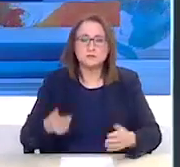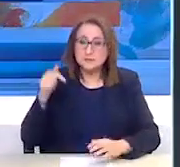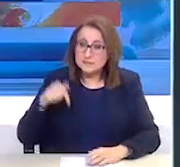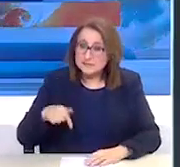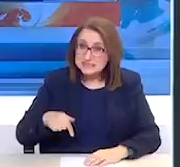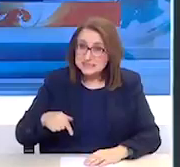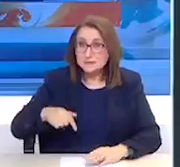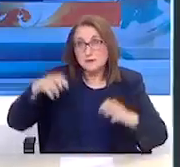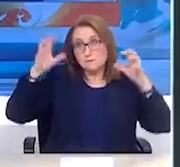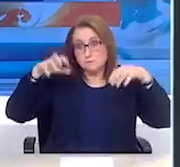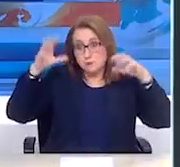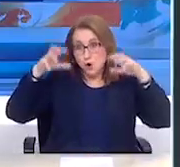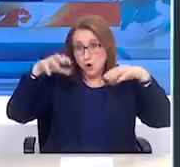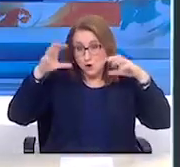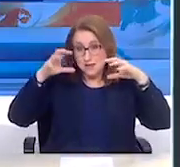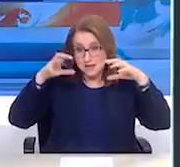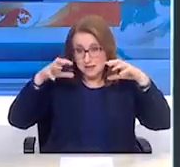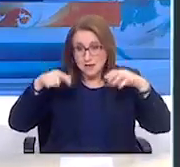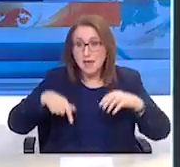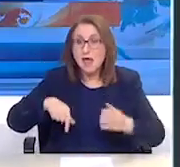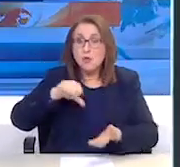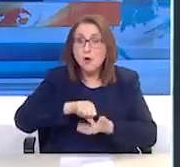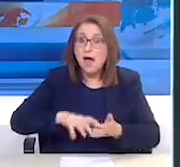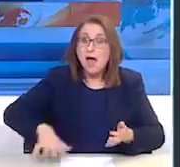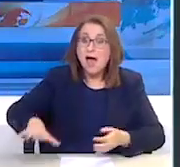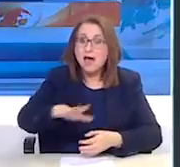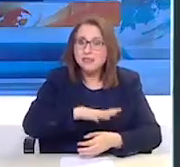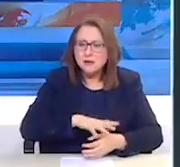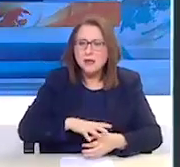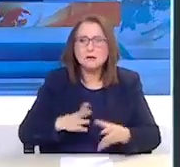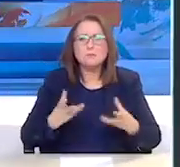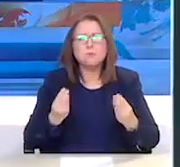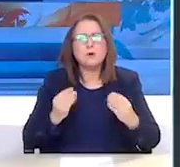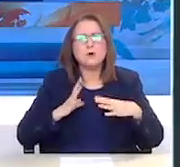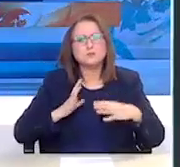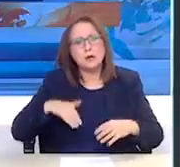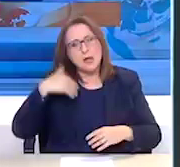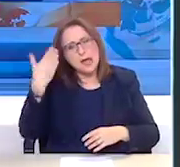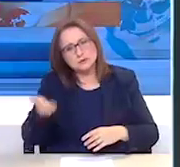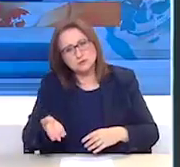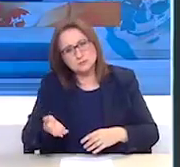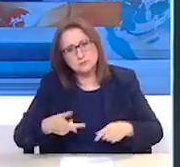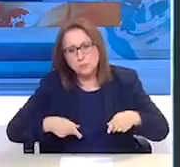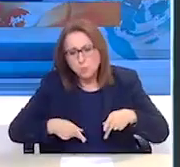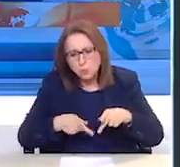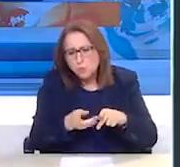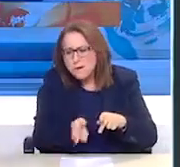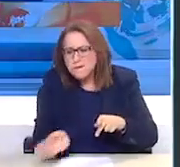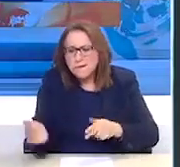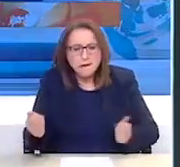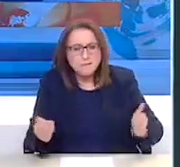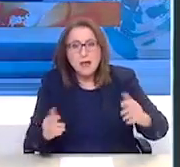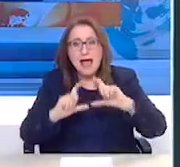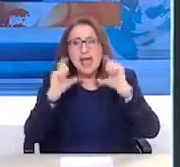τον άστατο το καιρό, ειδικά από τη Μητροπολιτική Αθήνα παρουσιάστηκε αυξημένη κινητικότητα σε διάφορους δρόμους και παραδρόμους των εθνικών